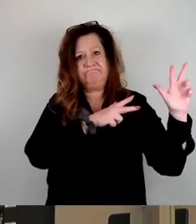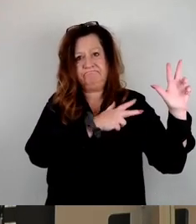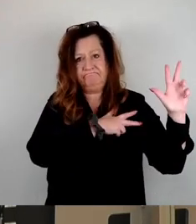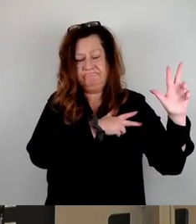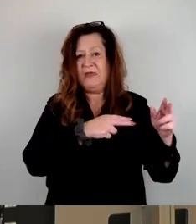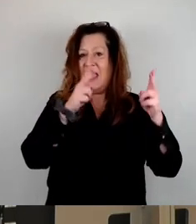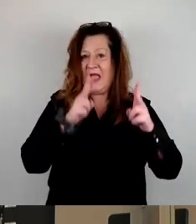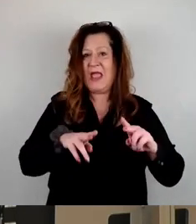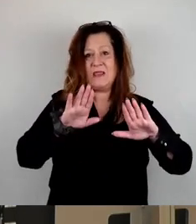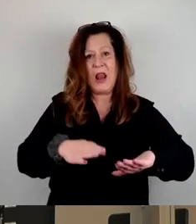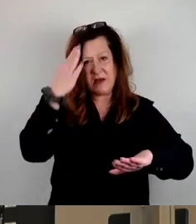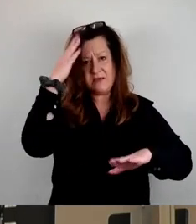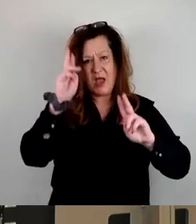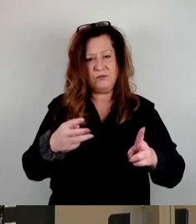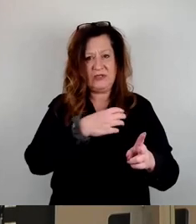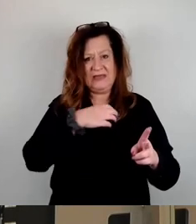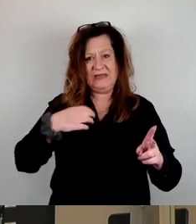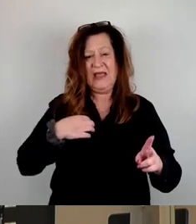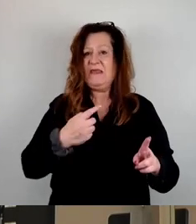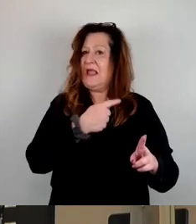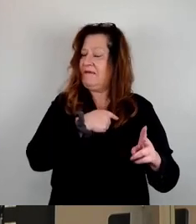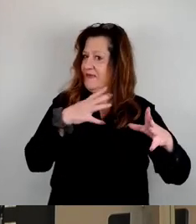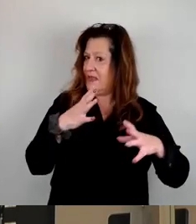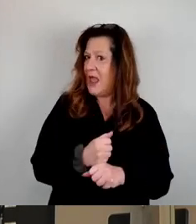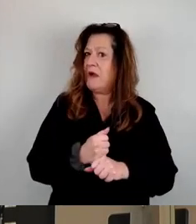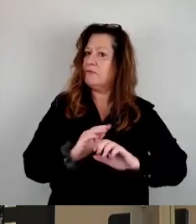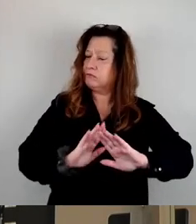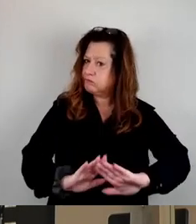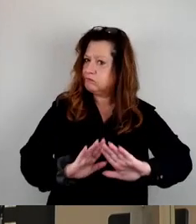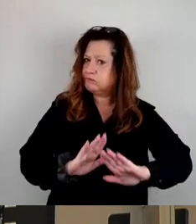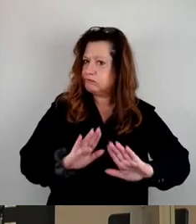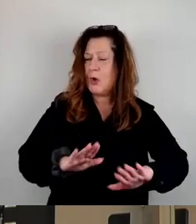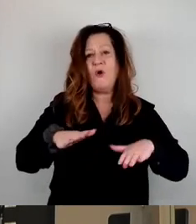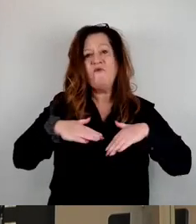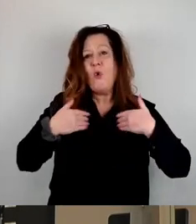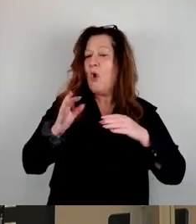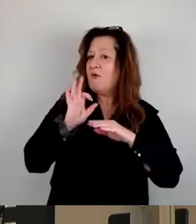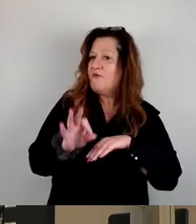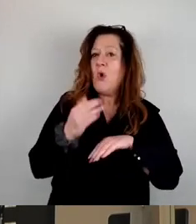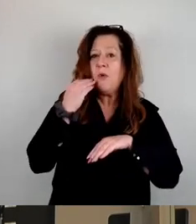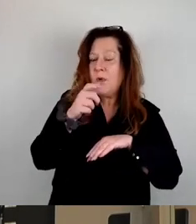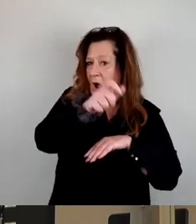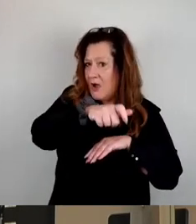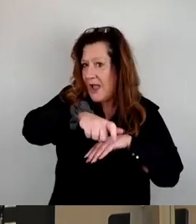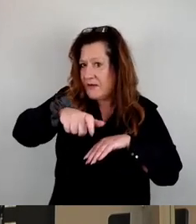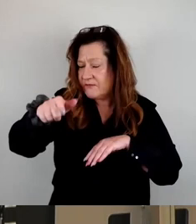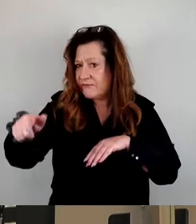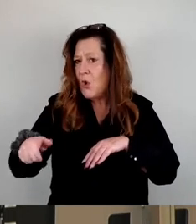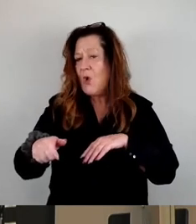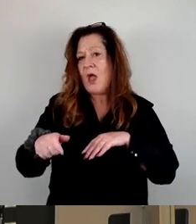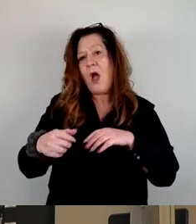Landeshauptschule Dresden gewissenhaft zu wahren und ihr Wohl und das ihrer Einwohnerinnen und Einwohner nach Kräften zu fördern.